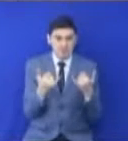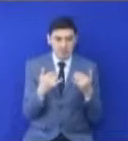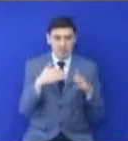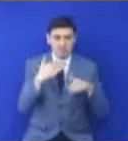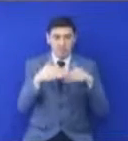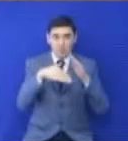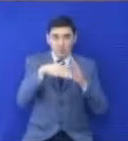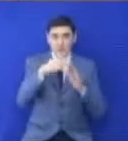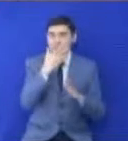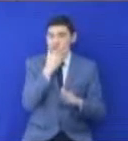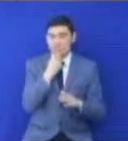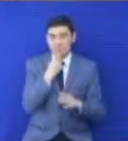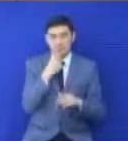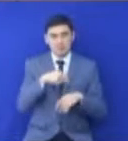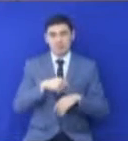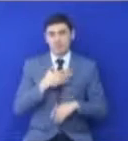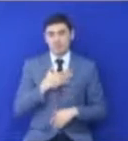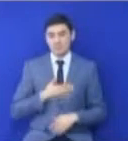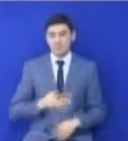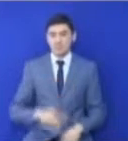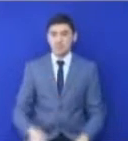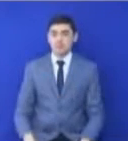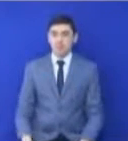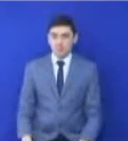гүлденіп келеді. Сол үшін қуаныштымын.